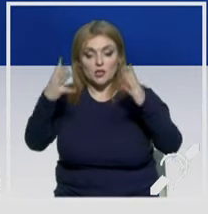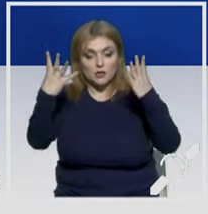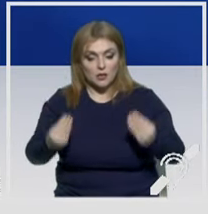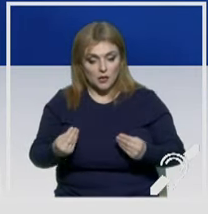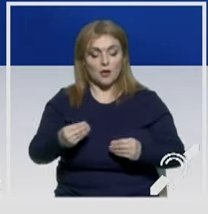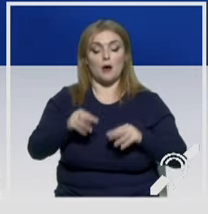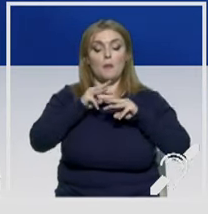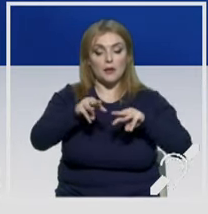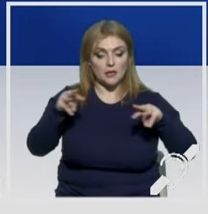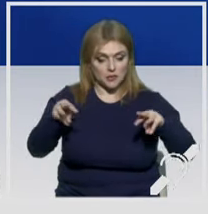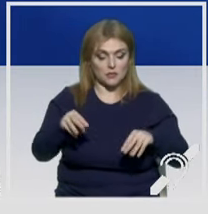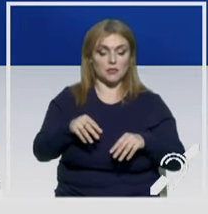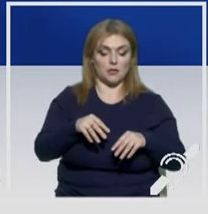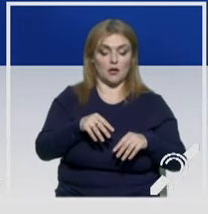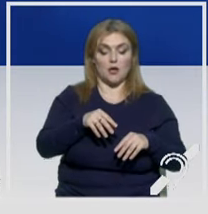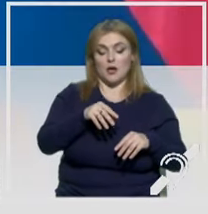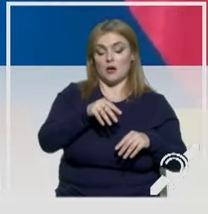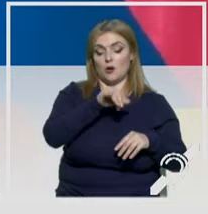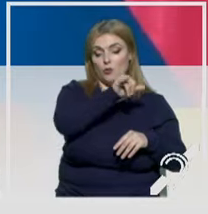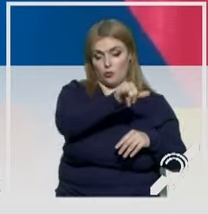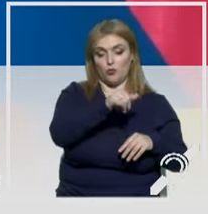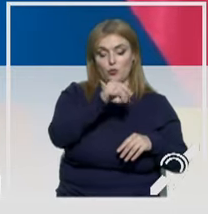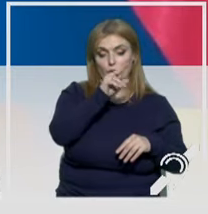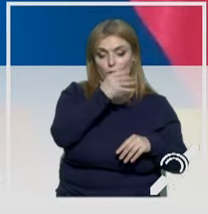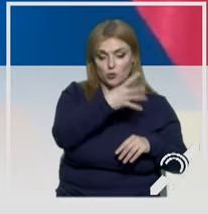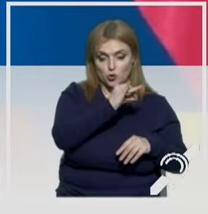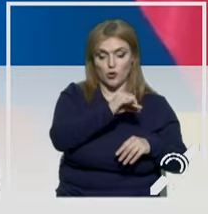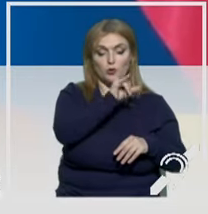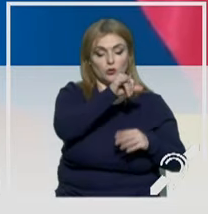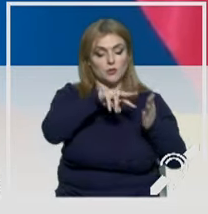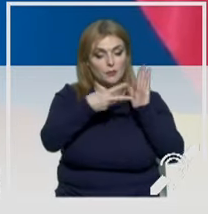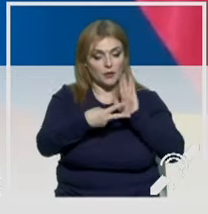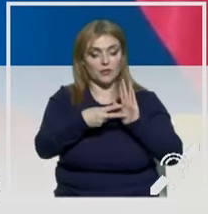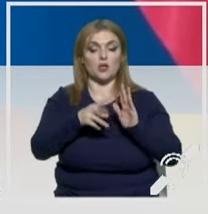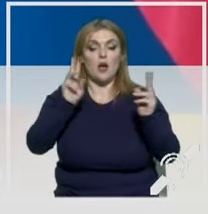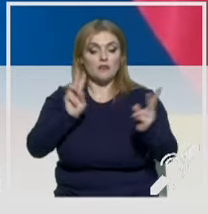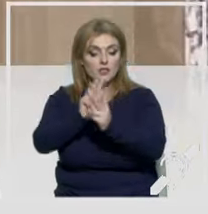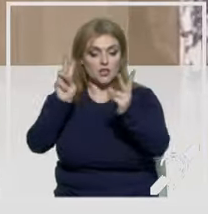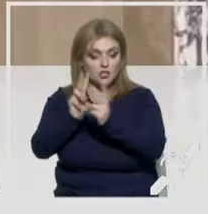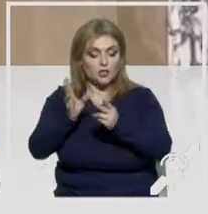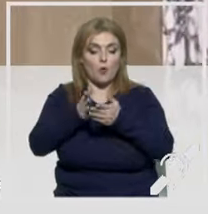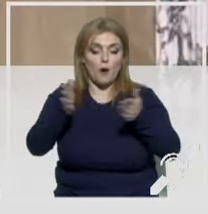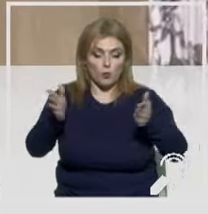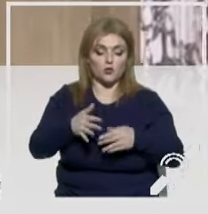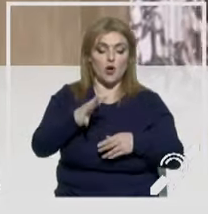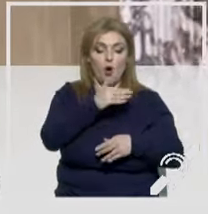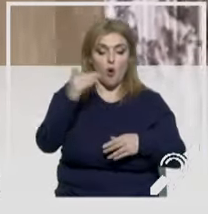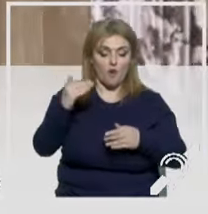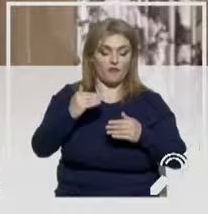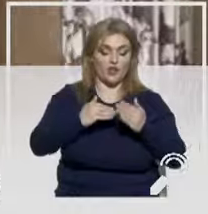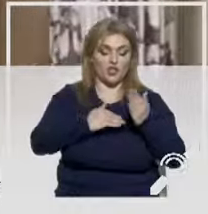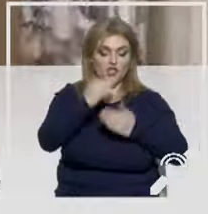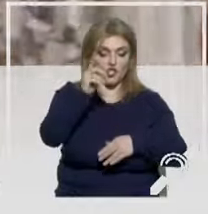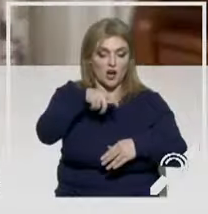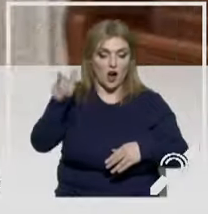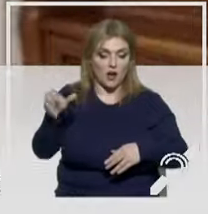șeful diplomației de la Chișinău are planificate întrevederi cu prim-ministrul României Marcel Ciolacu, președintele Senatului Nicolae